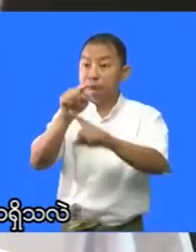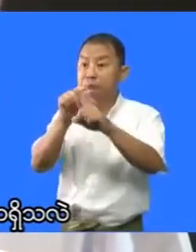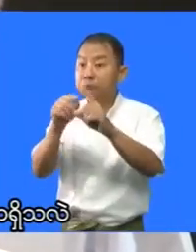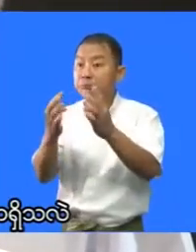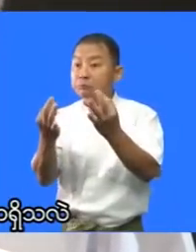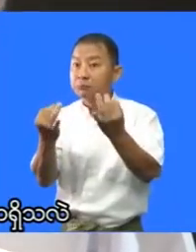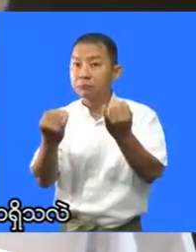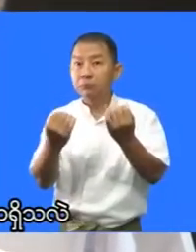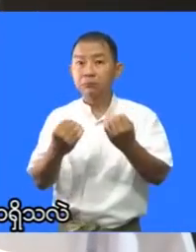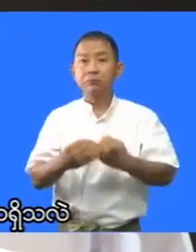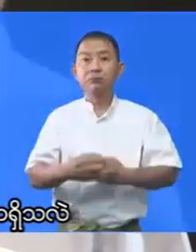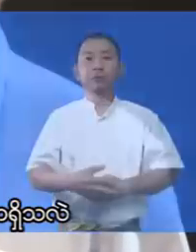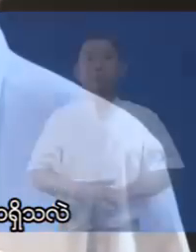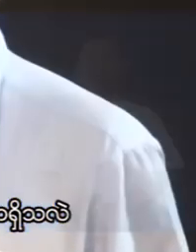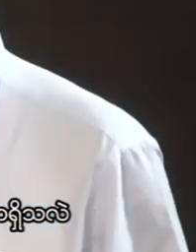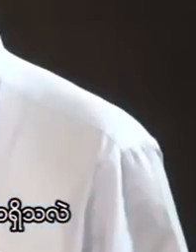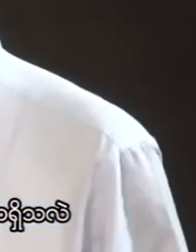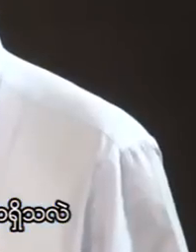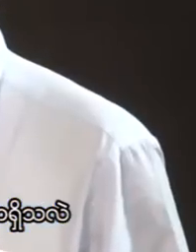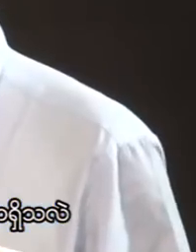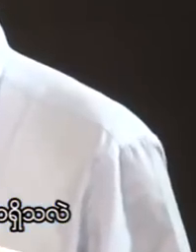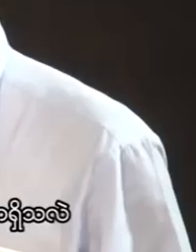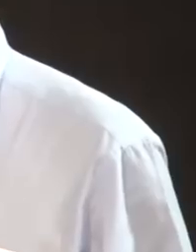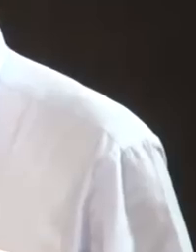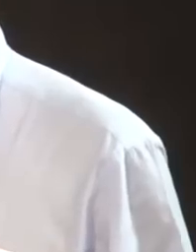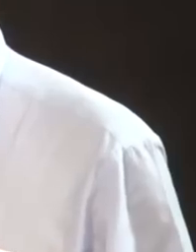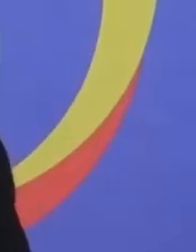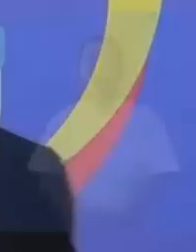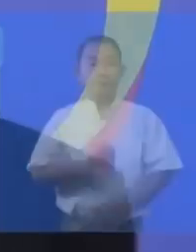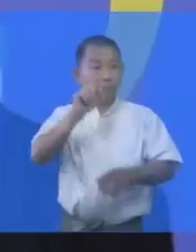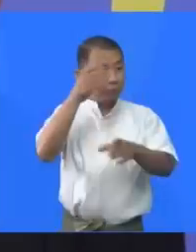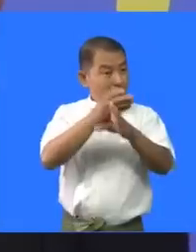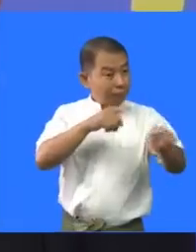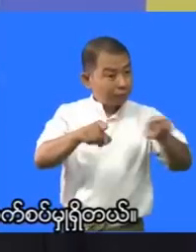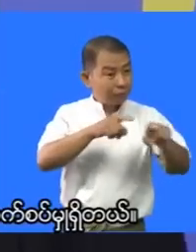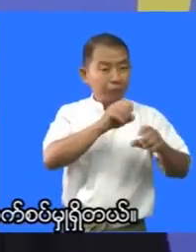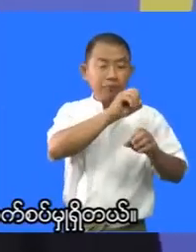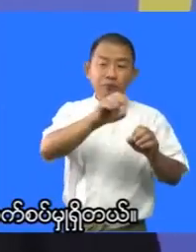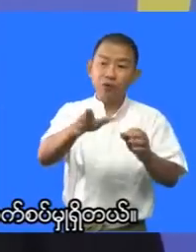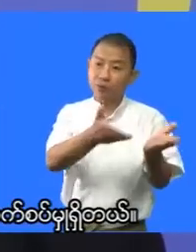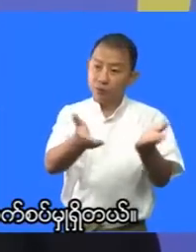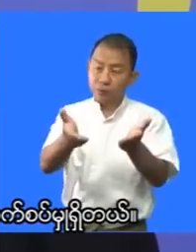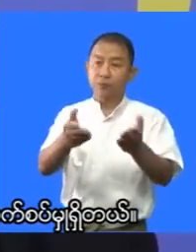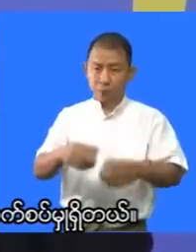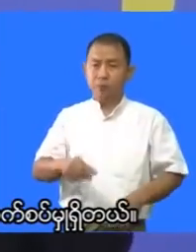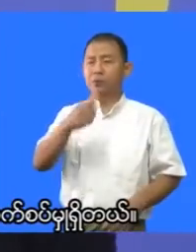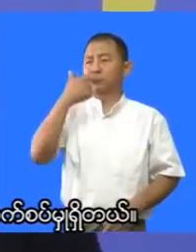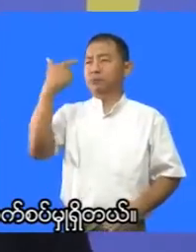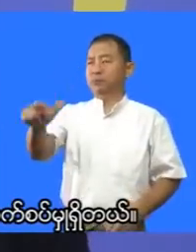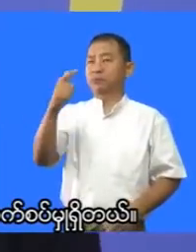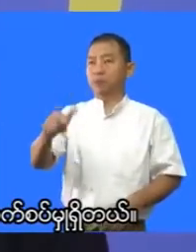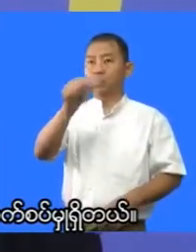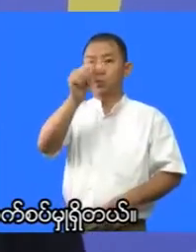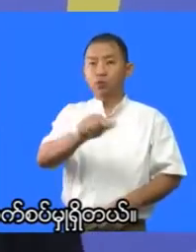ရိုက်တဲ့မင်းသားမင်းသမီးတွေပေါ်မှာဘလောက်တိုင်းလာဒီ influence ရှိလဲ ဘလောက်ဩဇာရှိလ ဲဩဇာရှိတယ်လေ director တွေအလဲရောရောက်လာပြီ ဟုတ်ပြီကျွန်တော်ဖြစ်မယ်ကျွန်တော်ဖြစ်မယ်ဆိုတာကခု